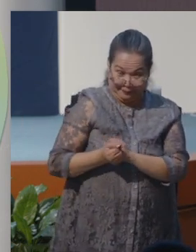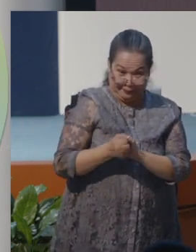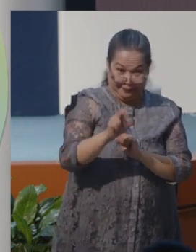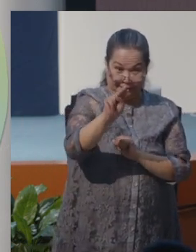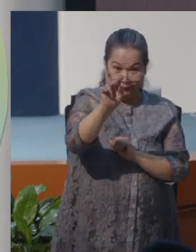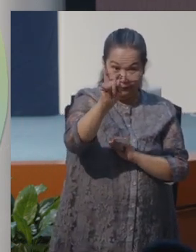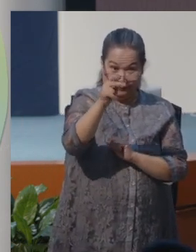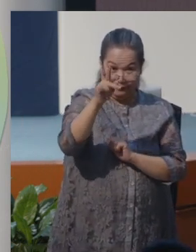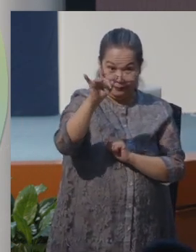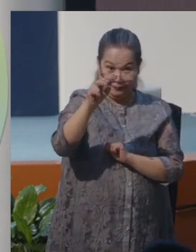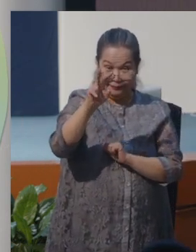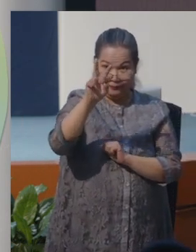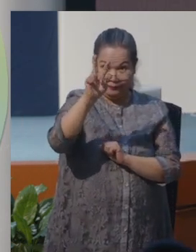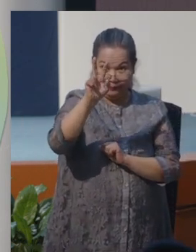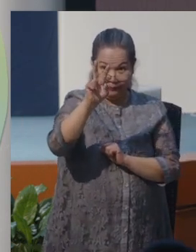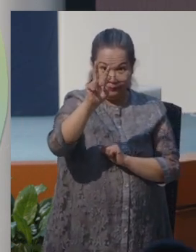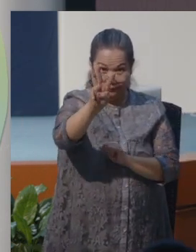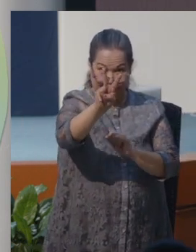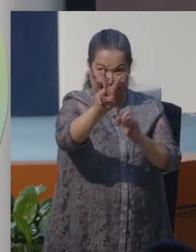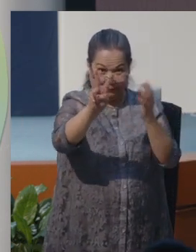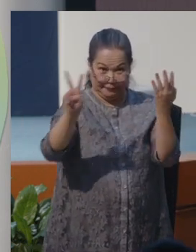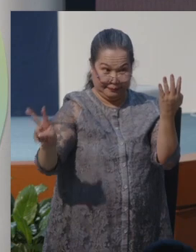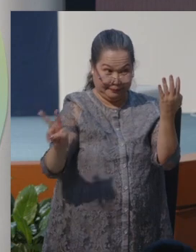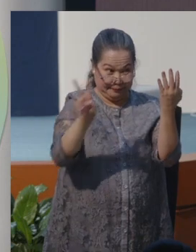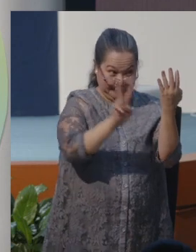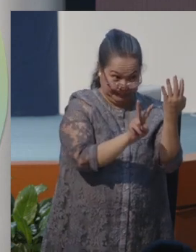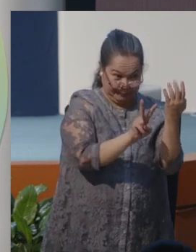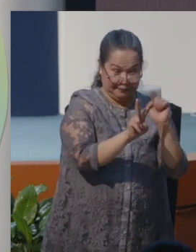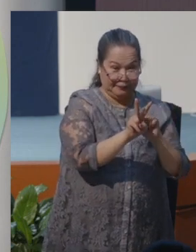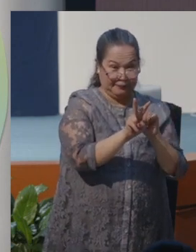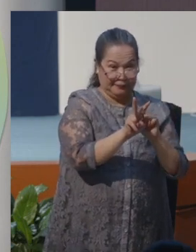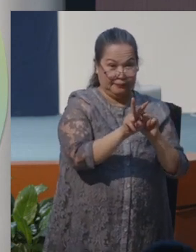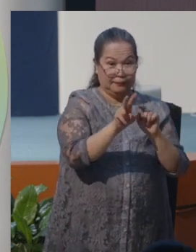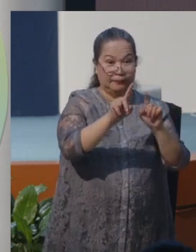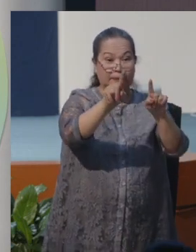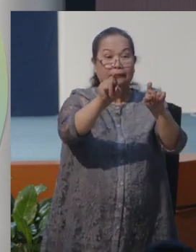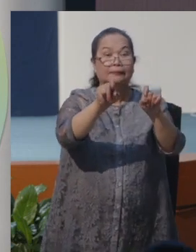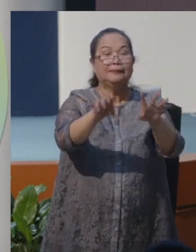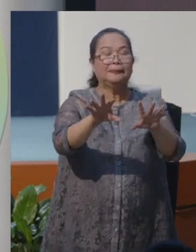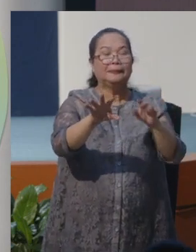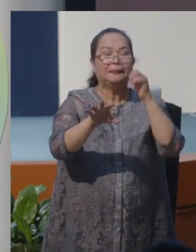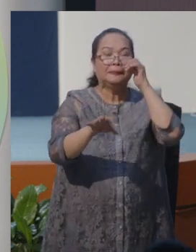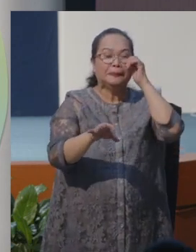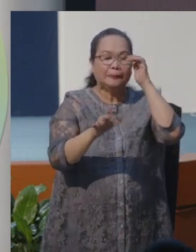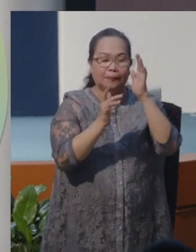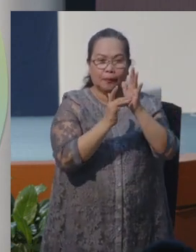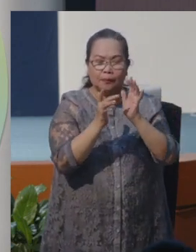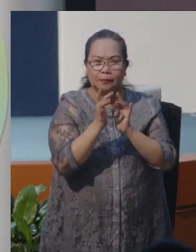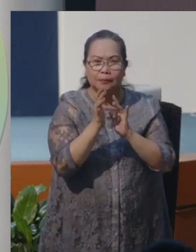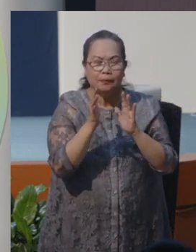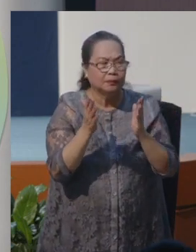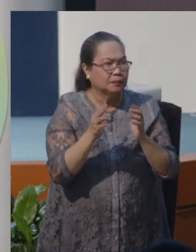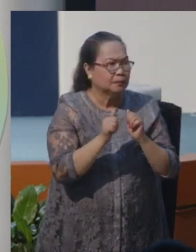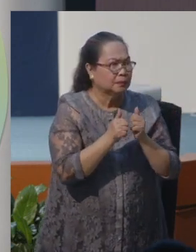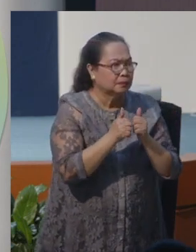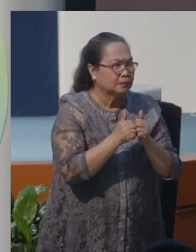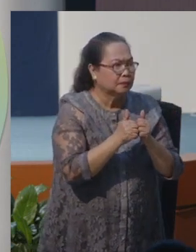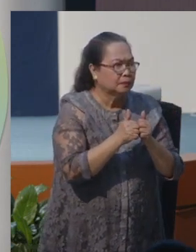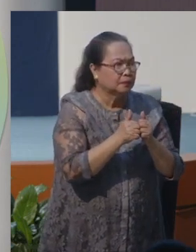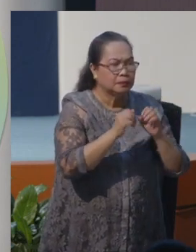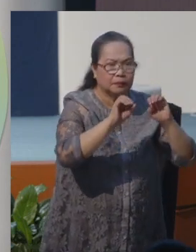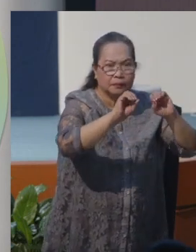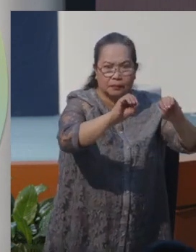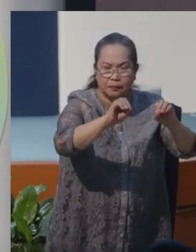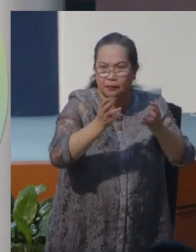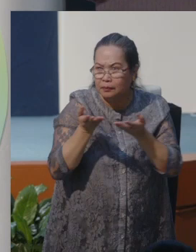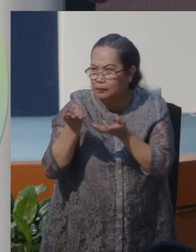kay Jesus. Siya yung tinanong ni Jesus, sinubok ni Jesus, kung paano daw nila pakakainin yung 5,000